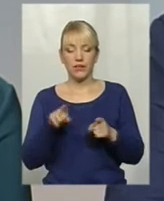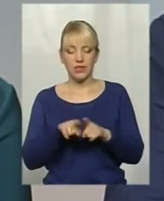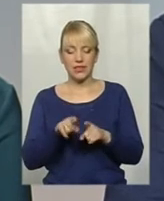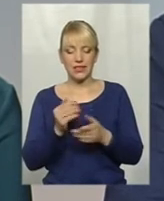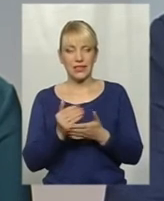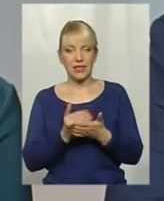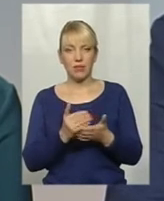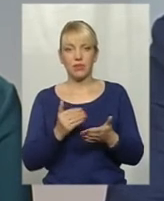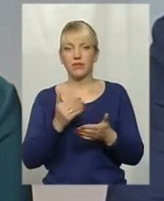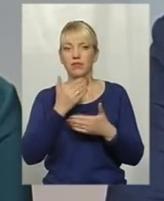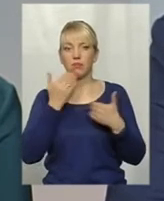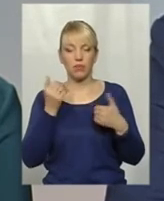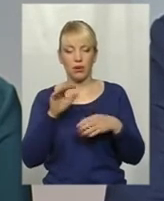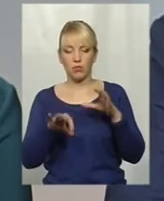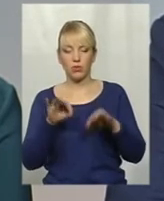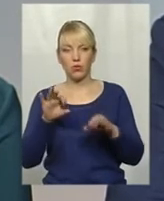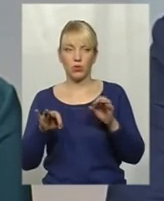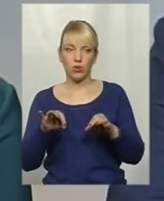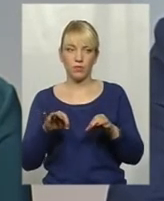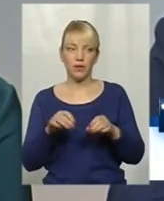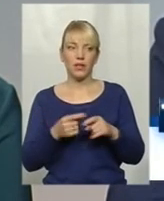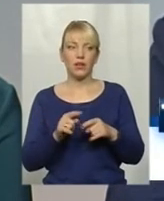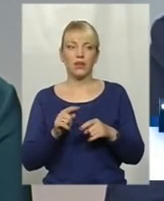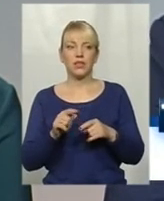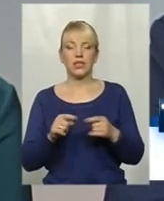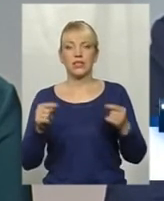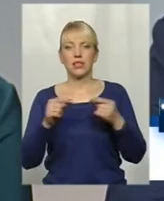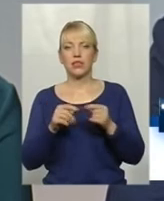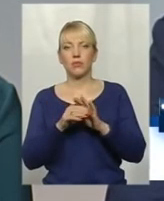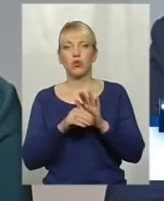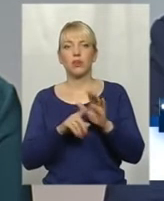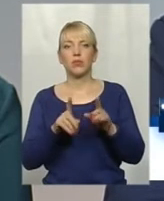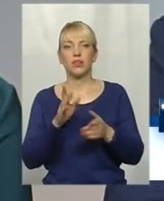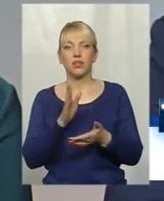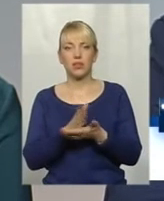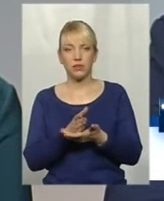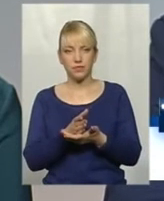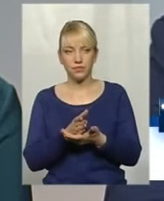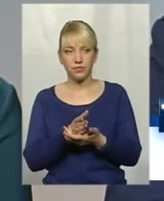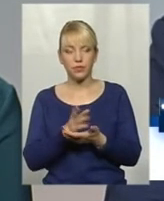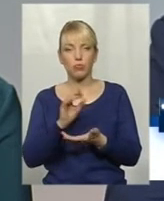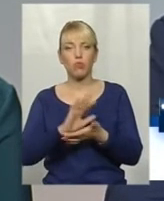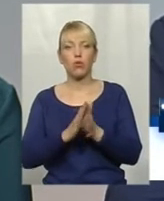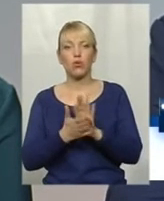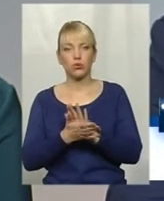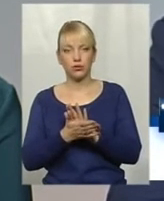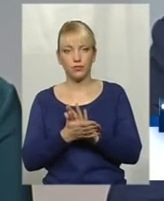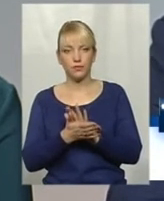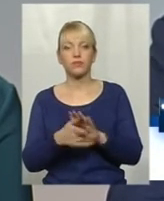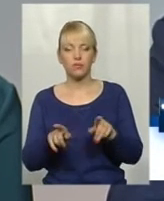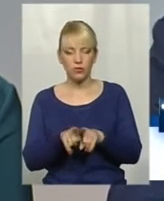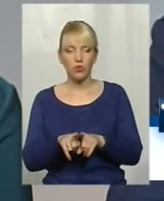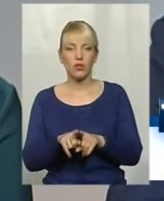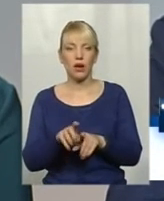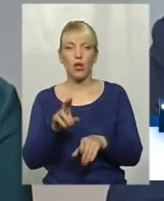виключно підбору центру місцевим, згідно програми, яка є, виключно по положенню і поетапно,